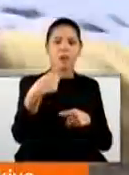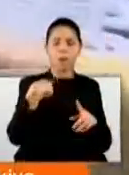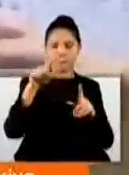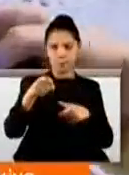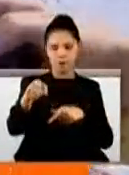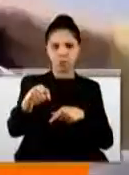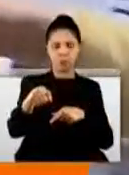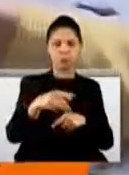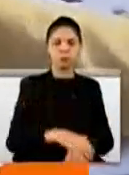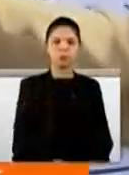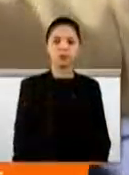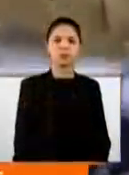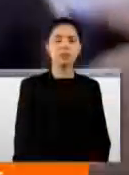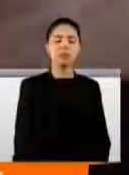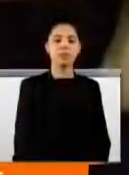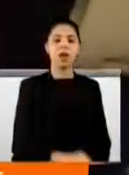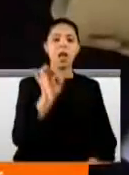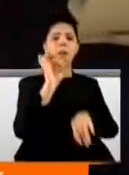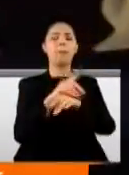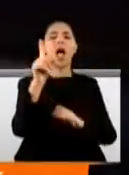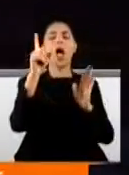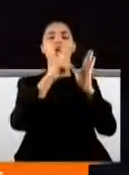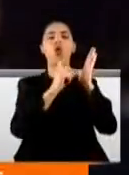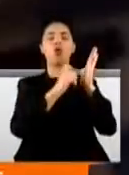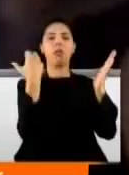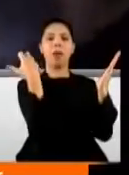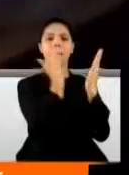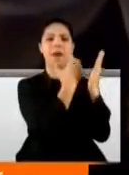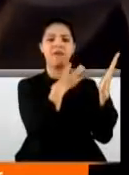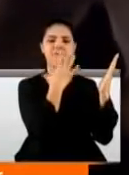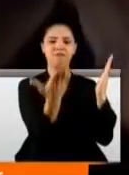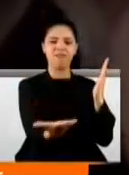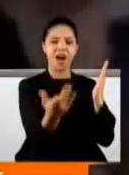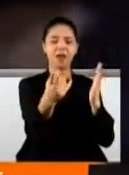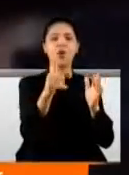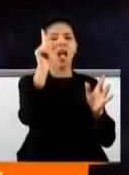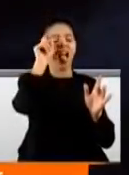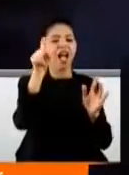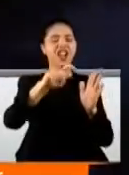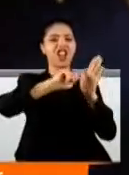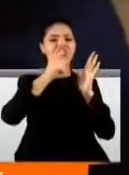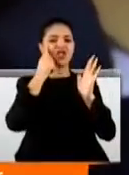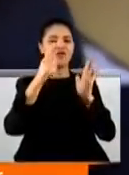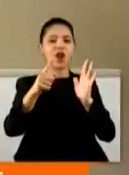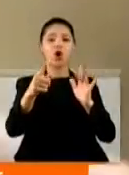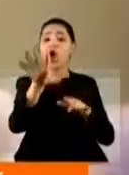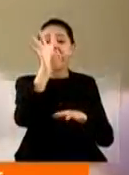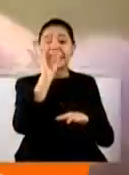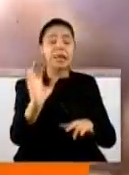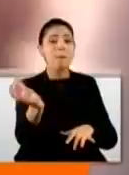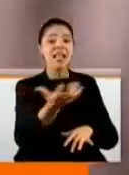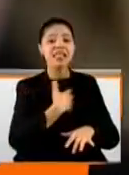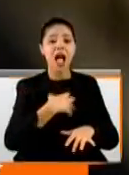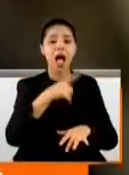milli sokakta hemen kör kodumuzu bu okuttuğunu zamanda şu an kodu direkt